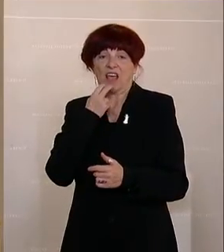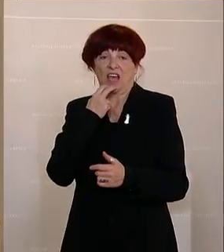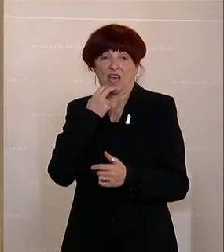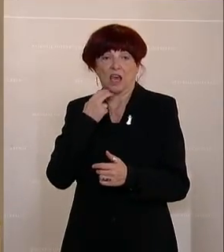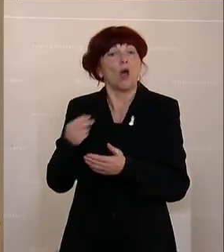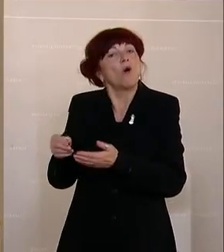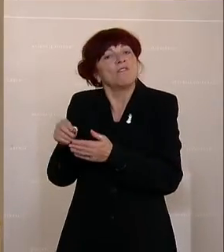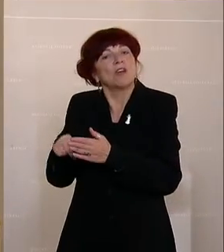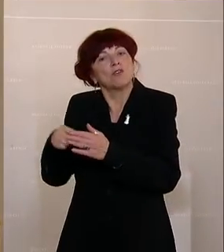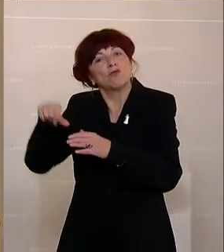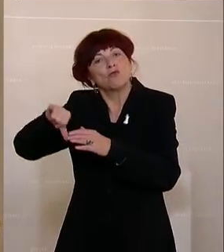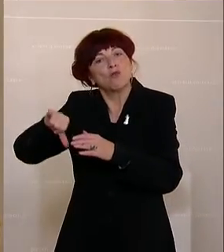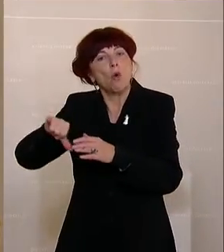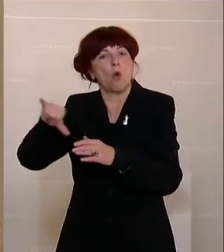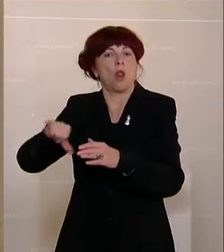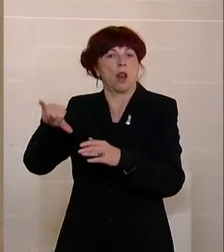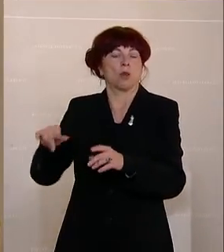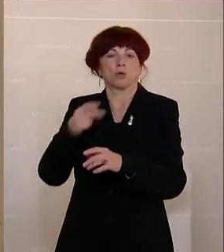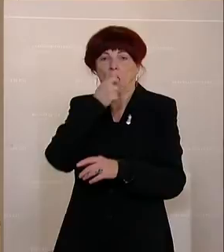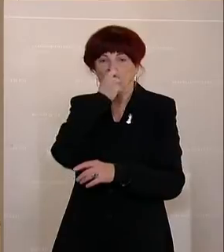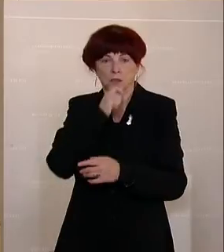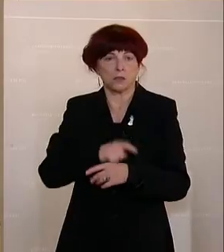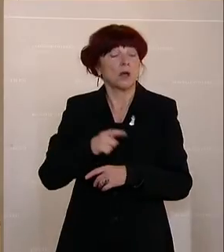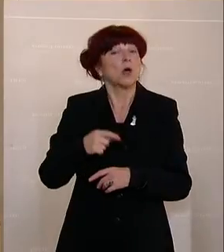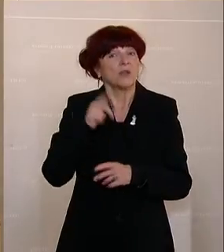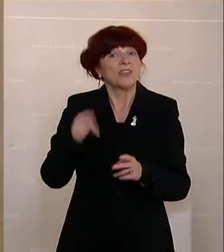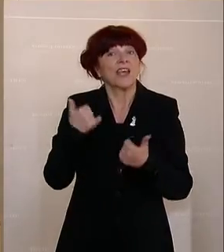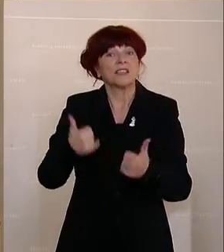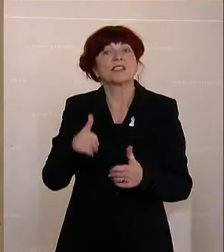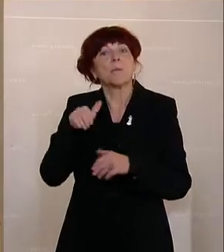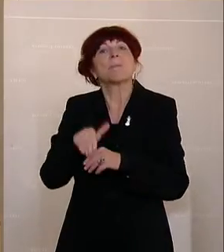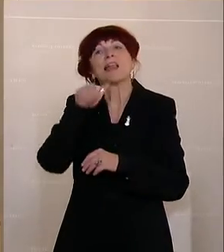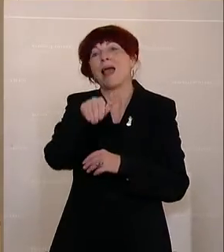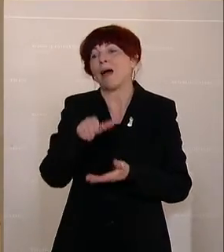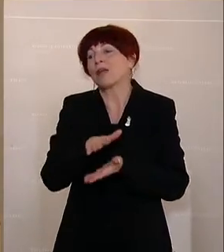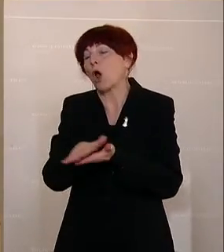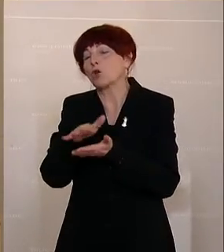Steuergeld aus, um Umwelt und Klima zu schädigen und müssen dann uns